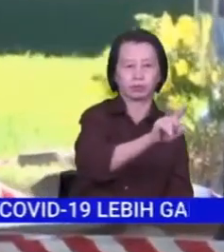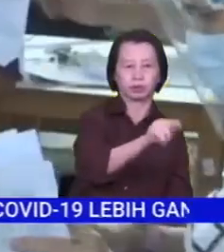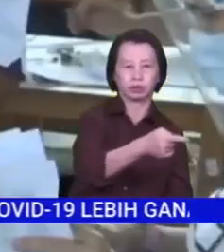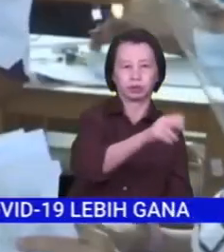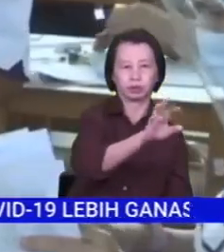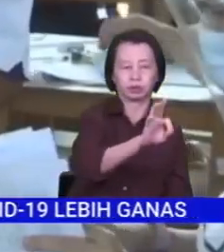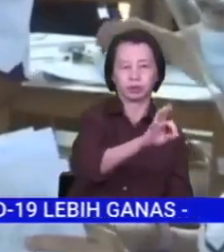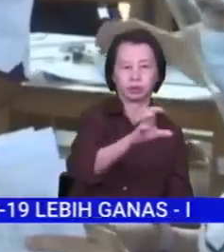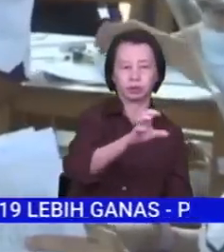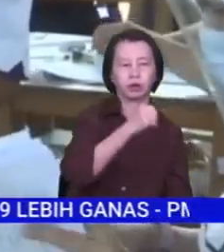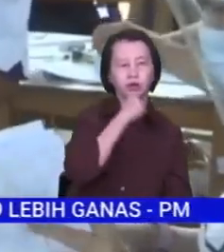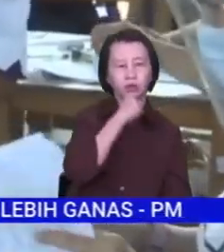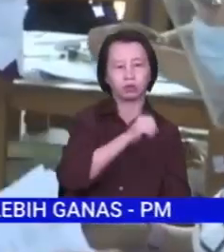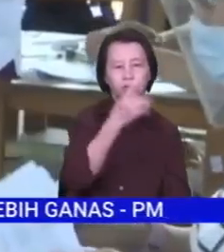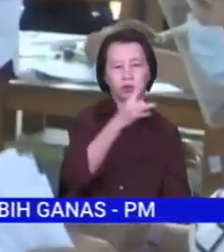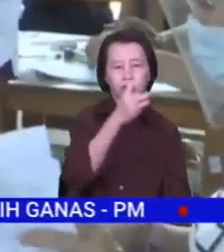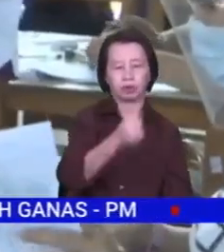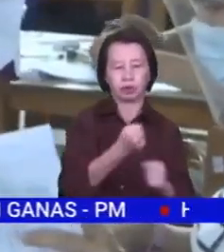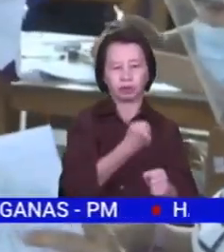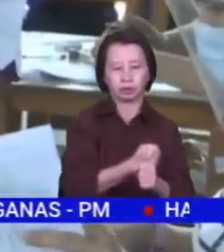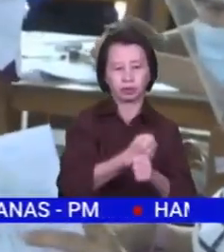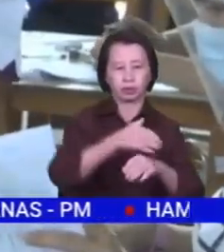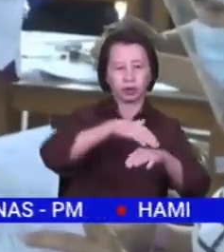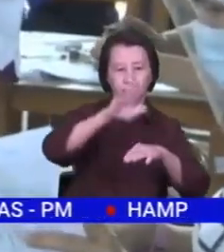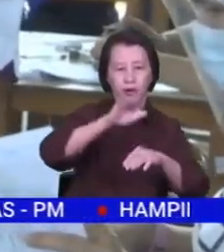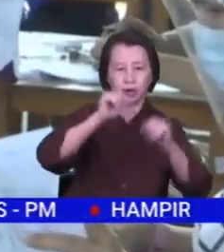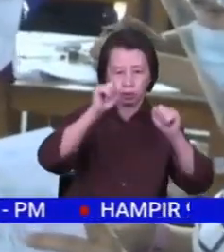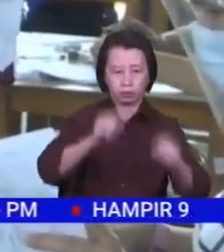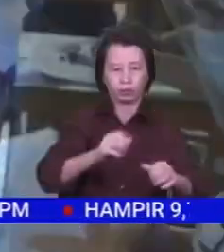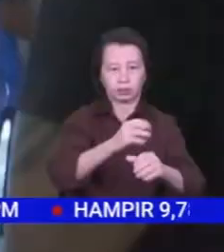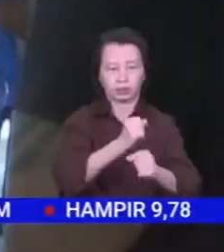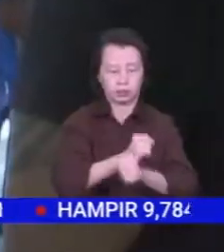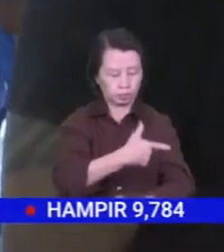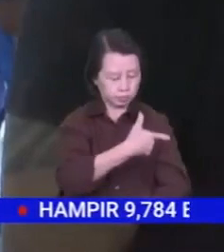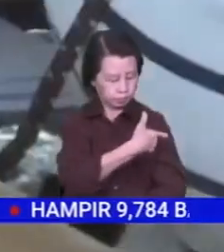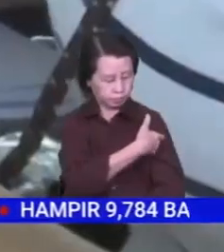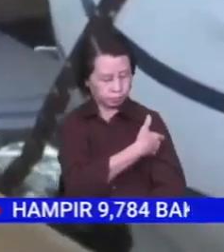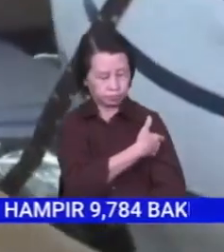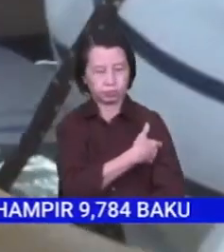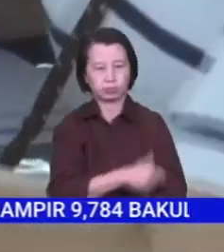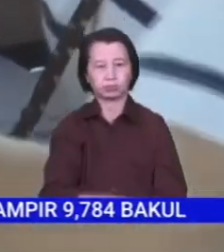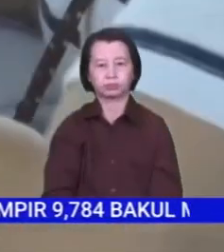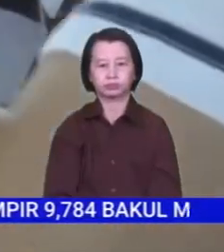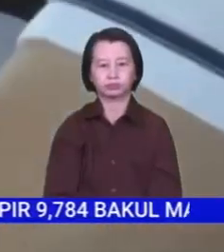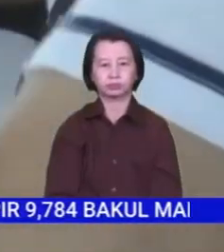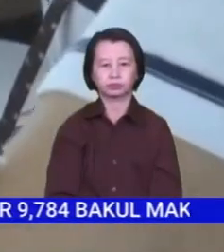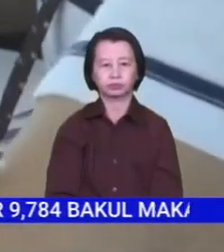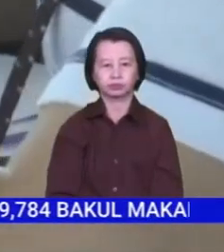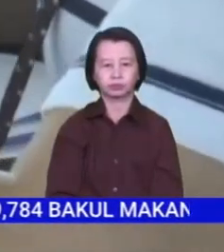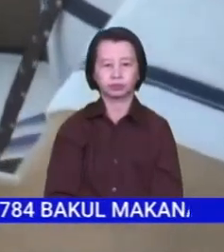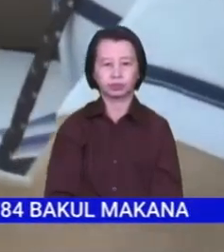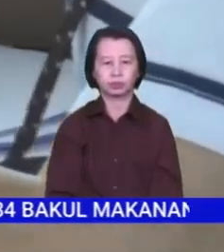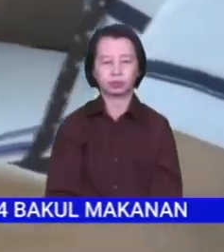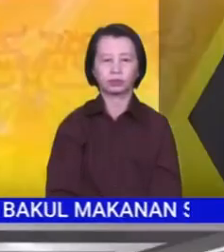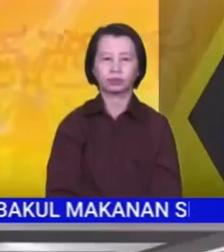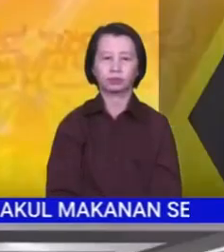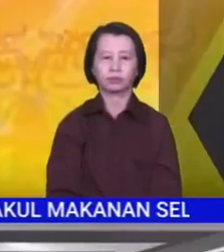93,900 penduduk berumur 18 tahun dan ke atas yang layak menerima suntikan vaksin COVID-19.